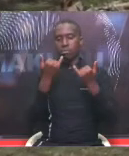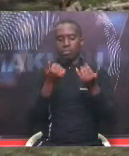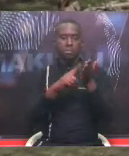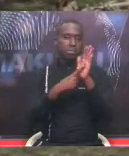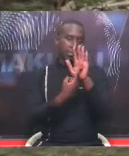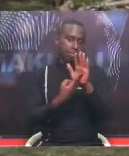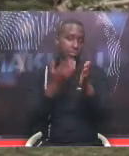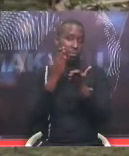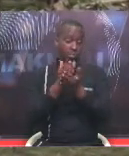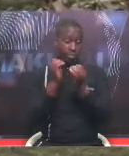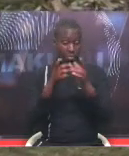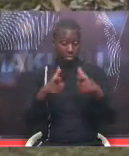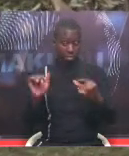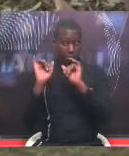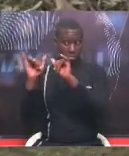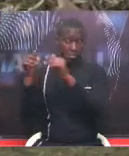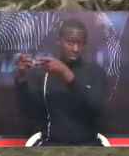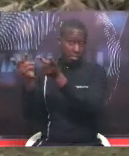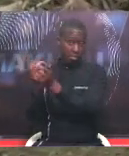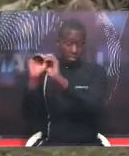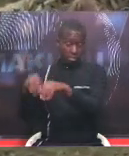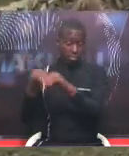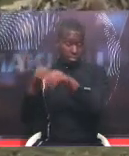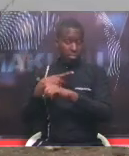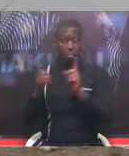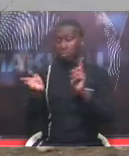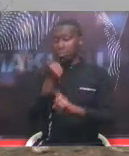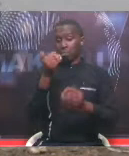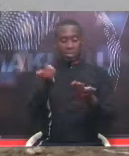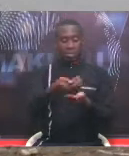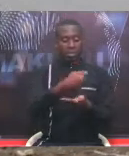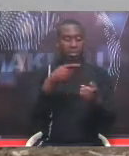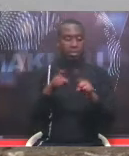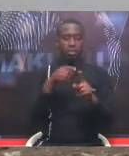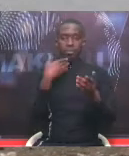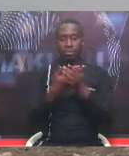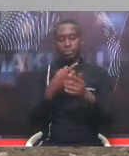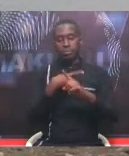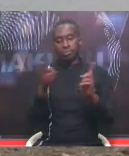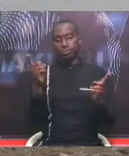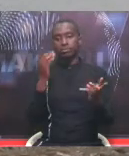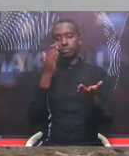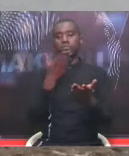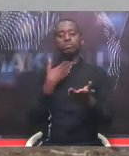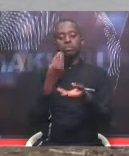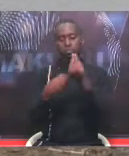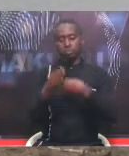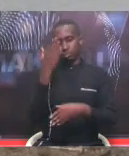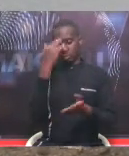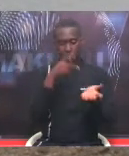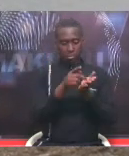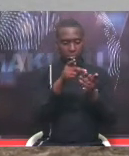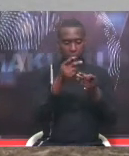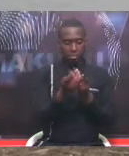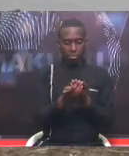bagaragaza ko nubwo ubutaka basize mu kirwa buhinga ngo nta musaruro bukuramo nk'uko bikwiye, nyamara bashaka kubugurisha ngo bagure